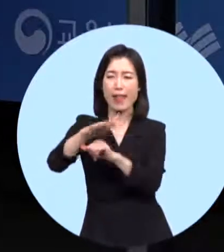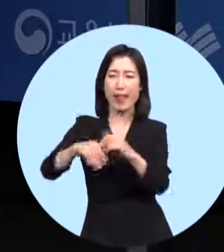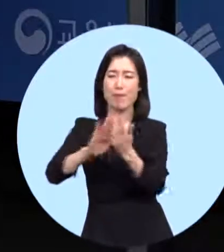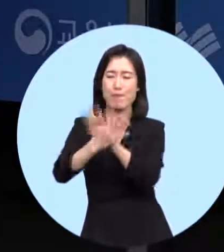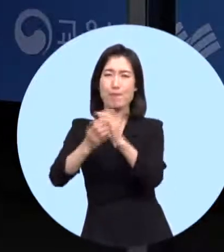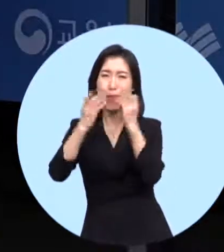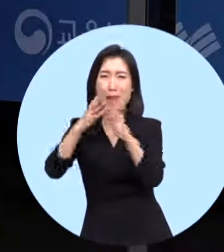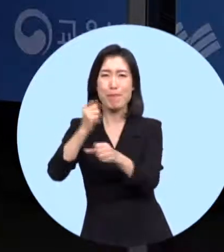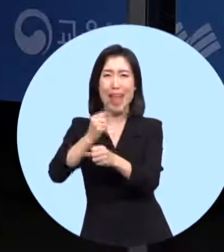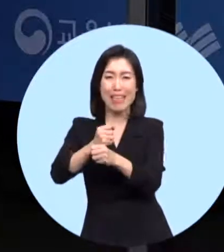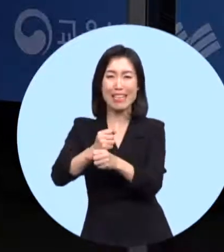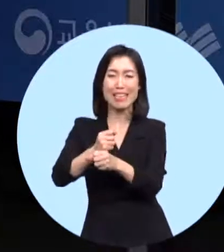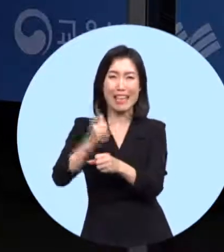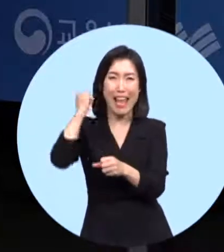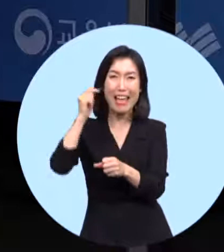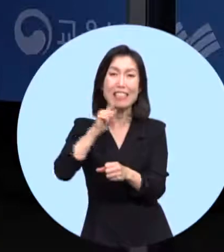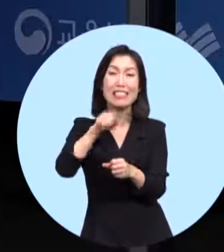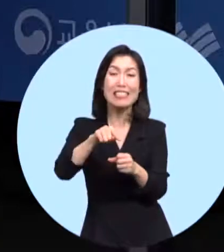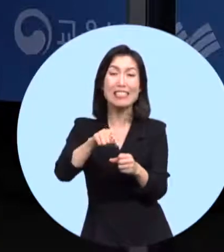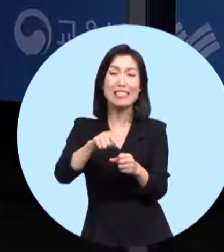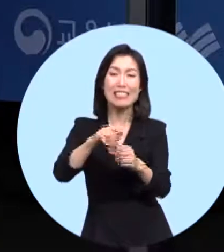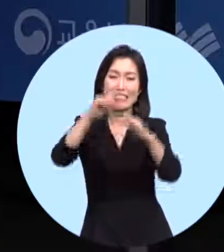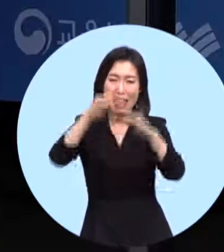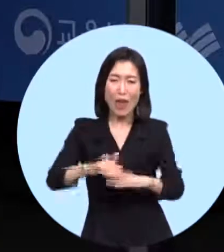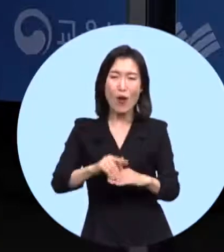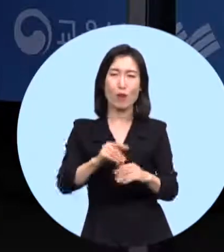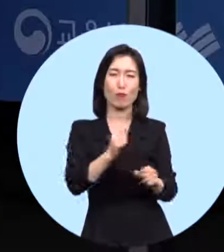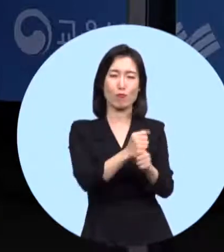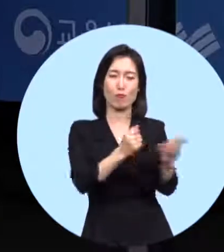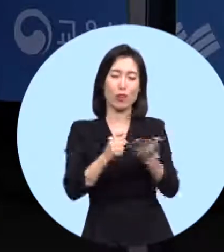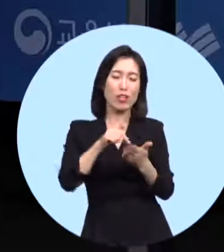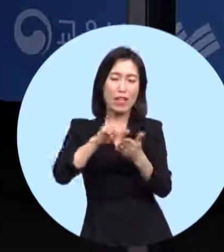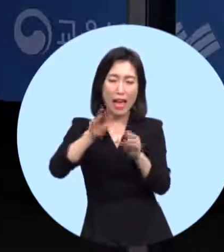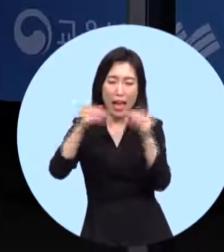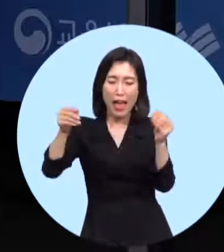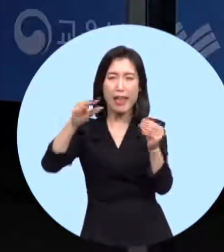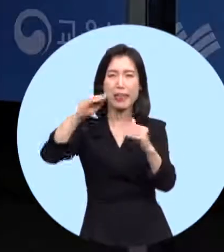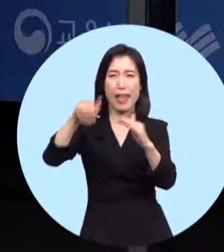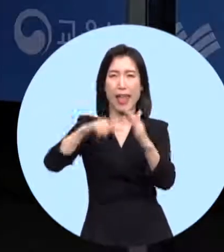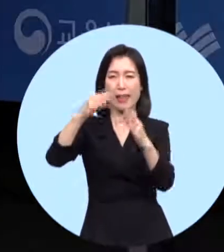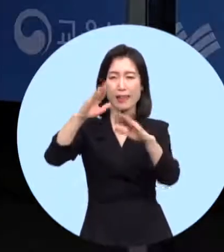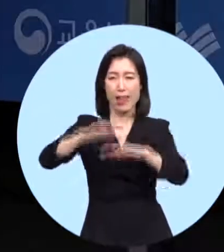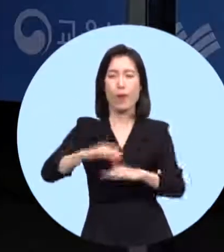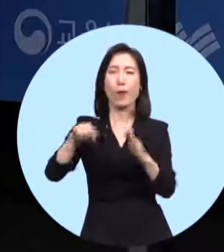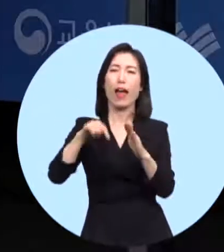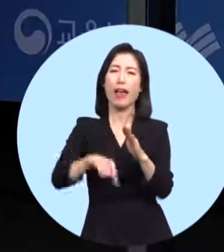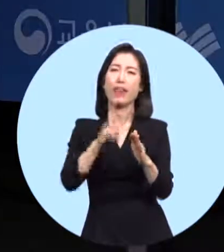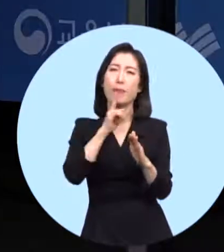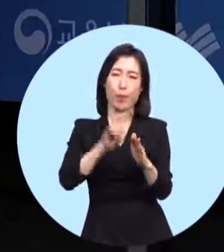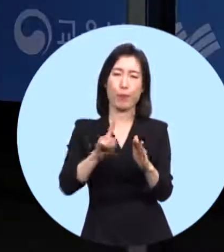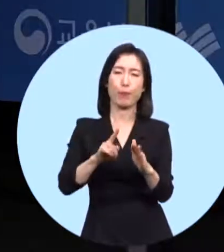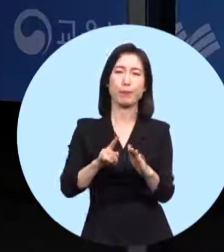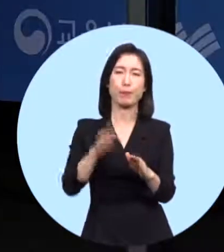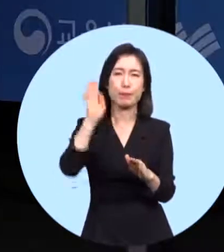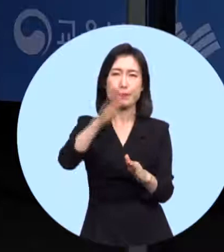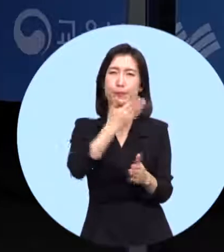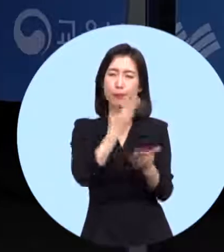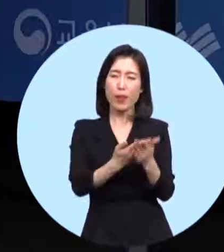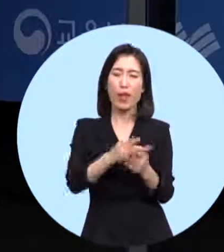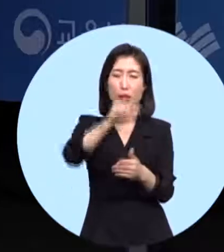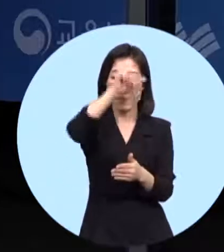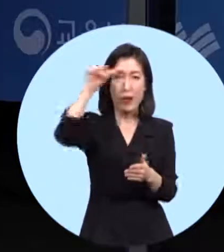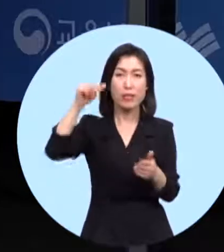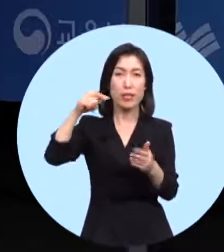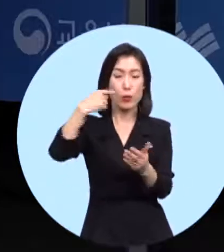하는 보고서를 소개해 주셨습니다. 거기에 있는 얘기들 중에 분명한 것은 그 평생교육이